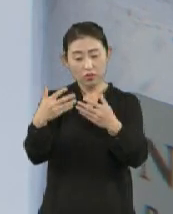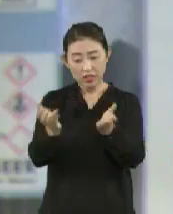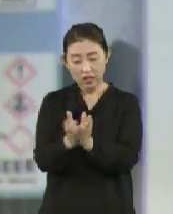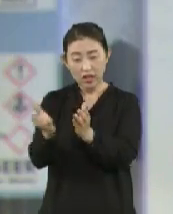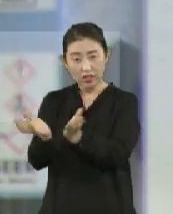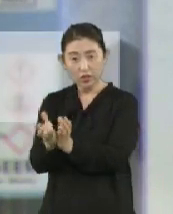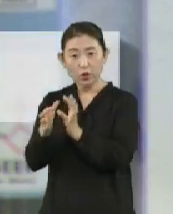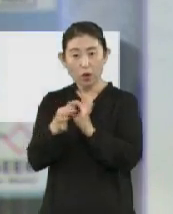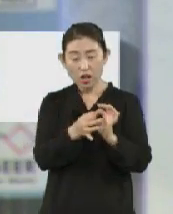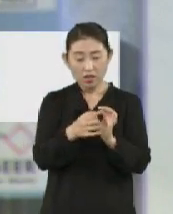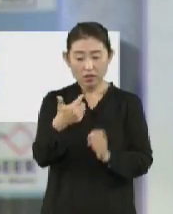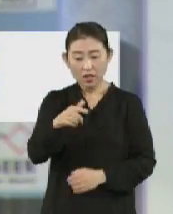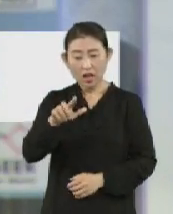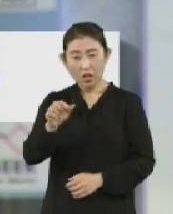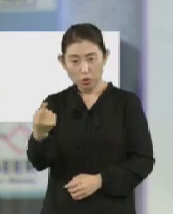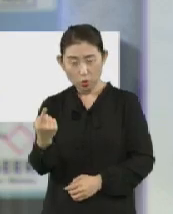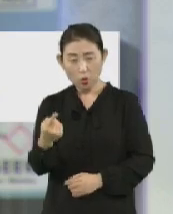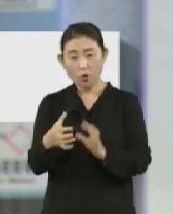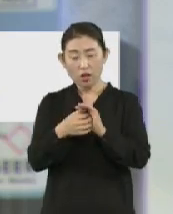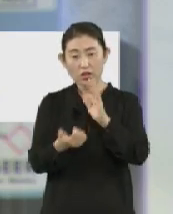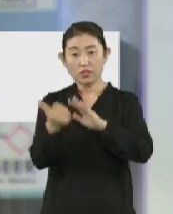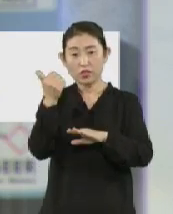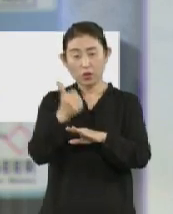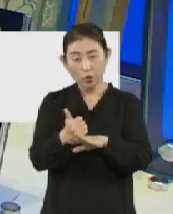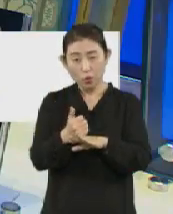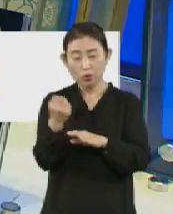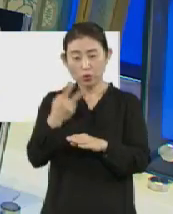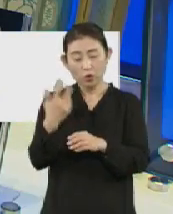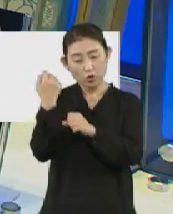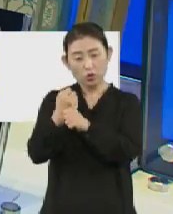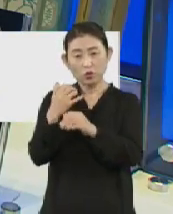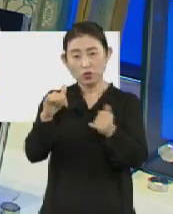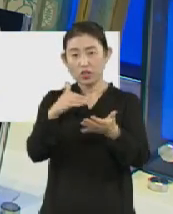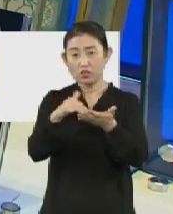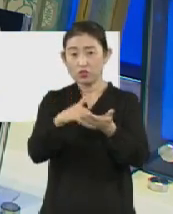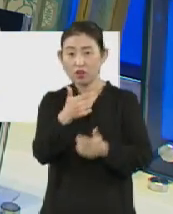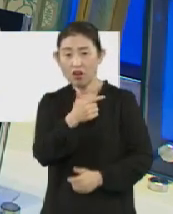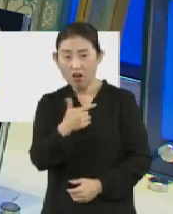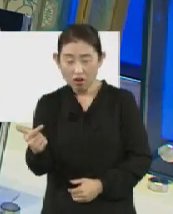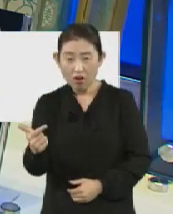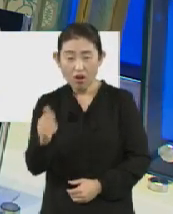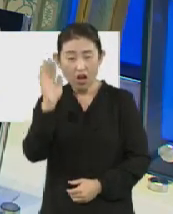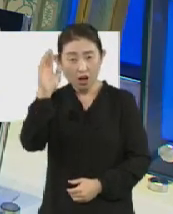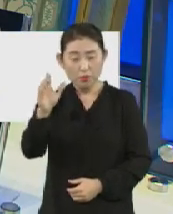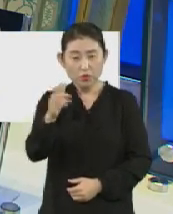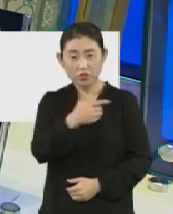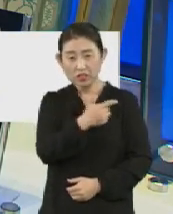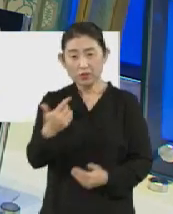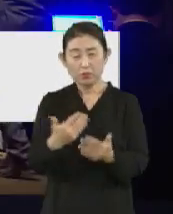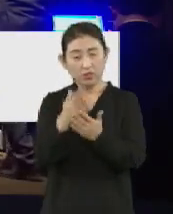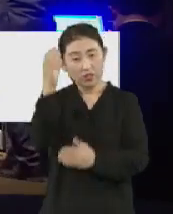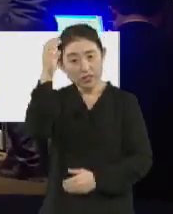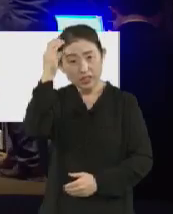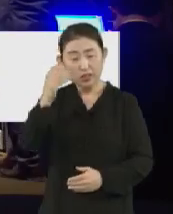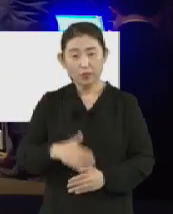국내 최고의 나노 관련 연구 성과와 연구 인력 인프라가 큰 시너지를 낼 것으로 기대됩니다.